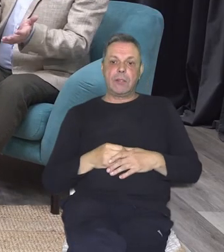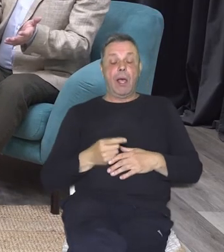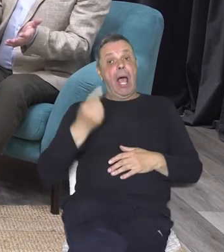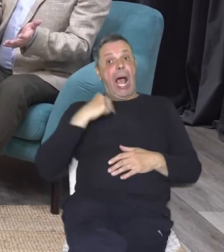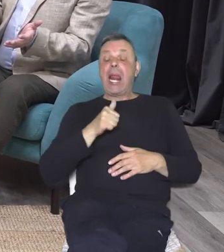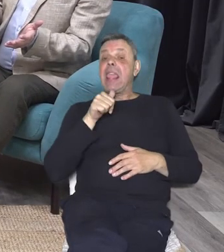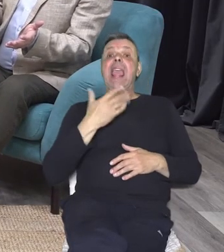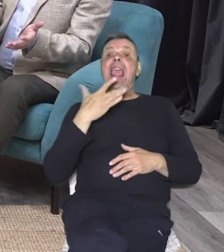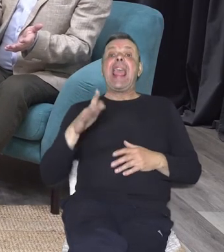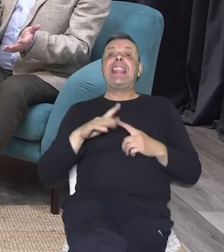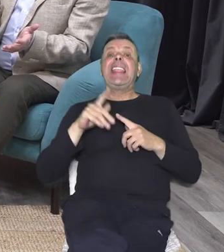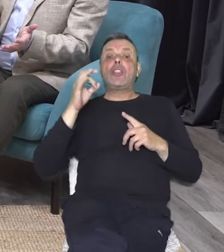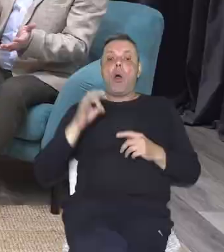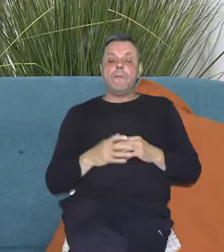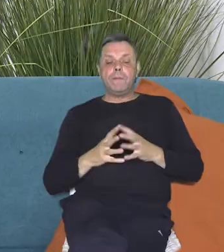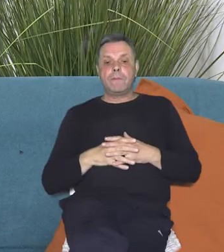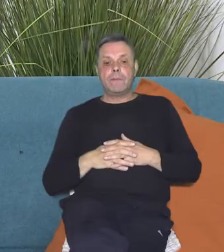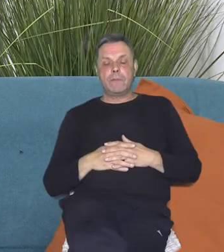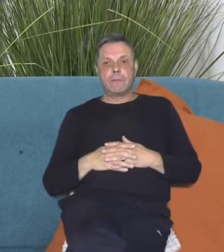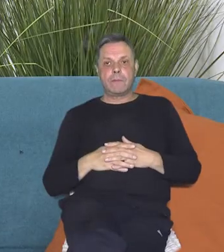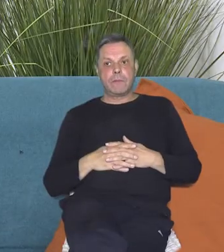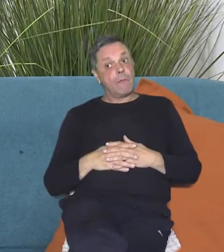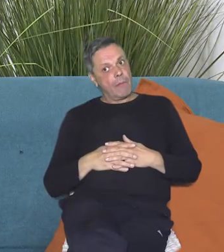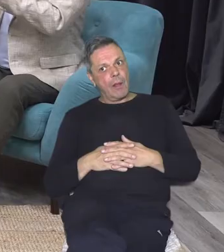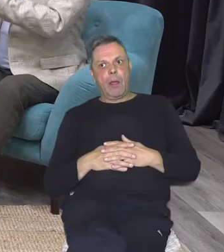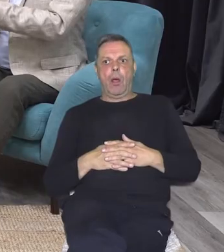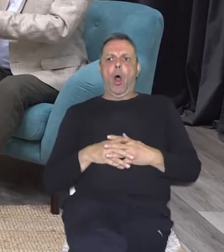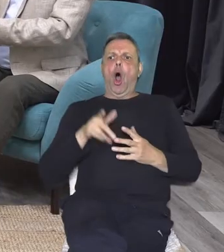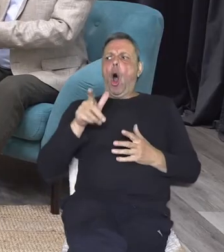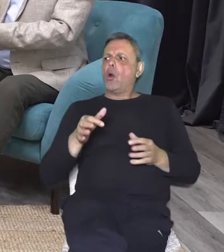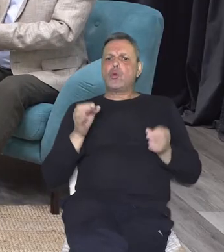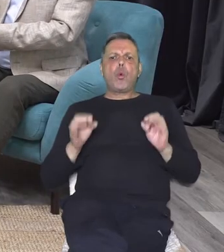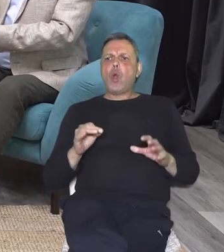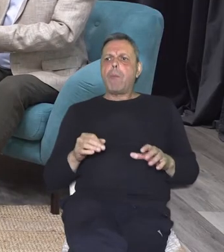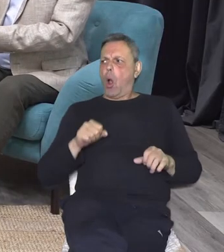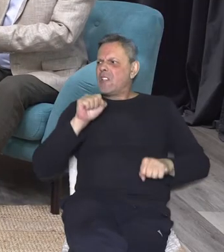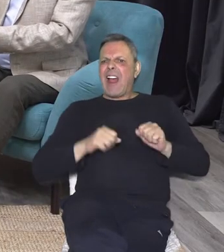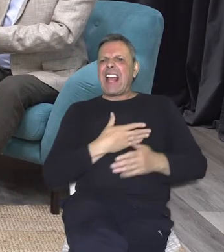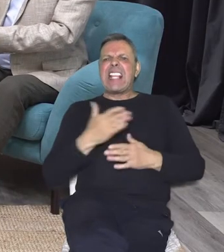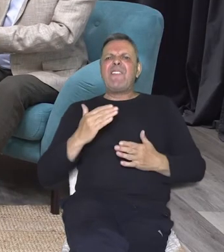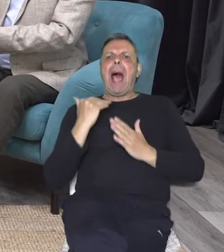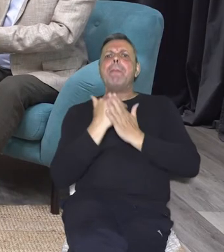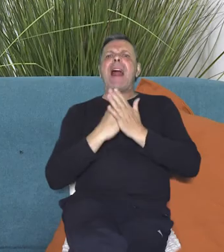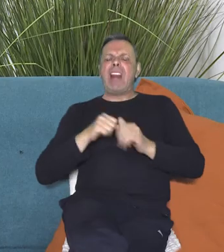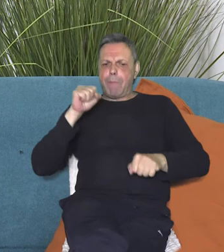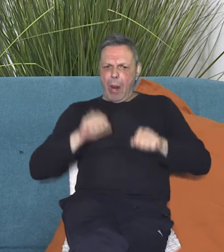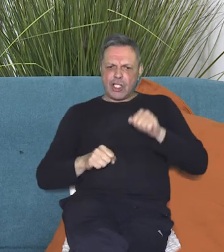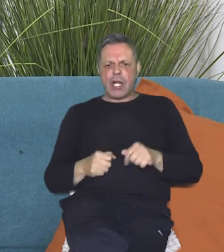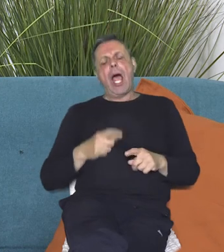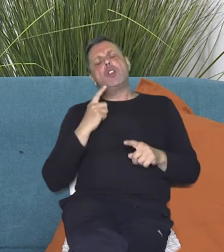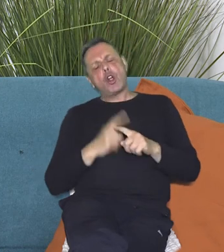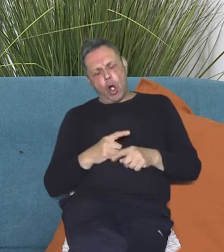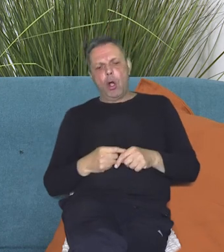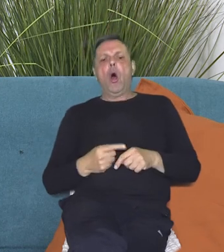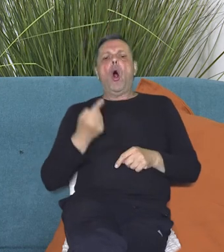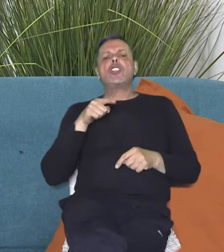Nedavno Josip Broz Tito u krajnjem slučaju s Jovankom, da, koji su dobro svladali sva pravila ponašanja. Pa